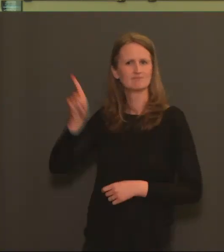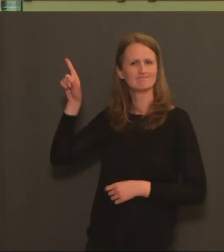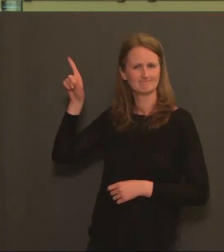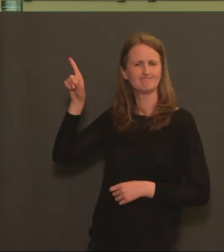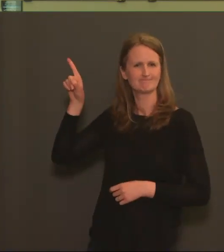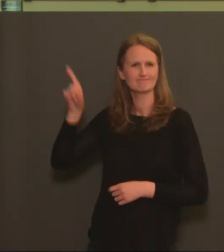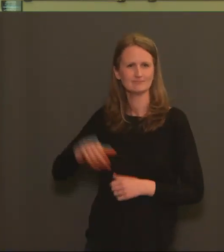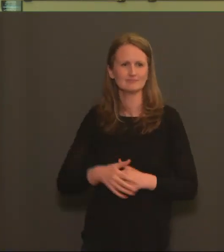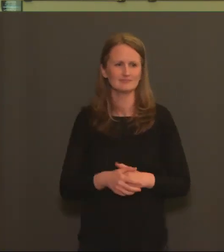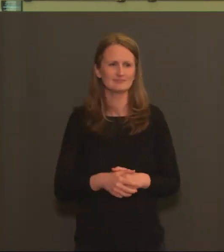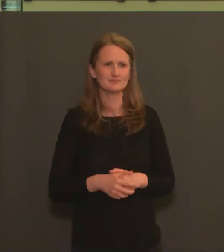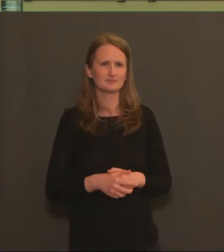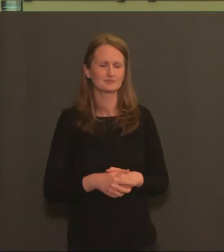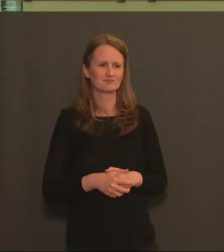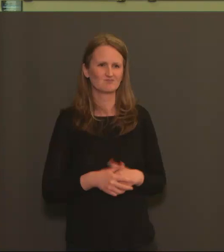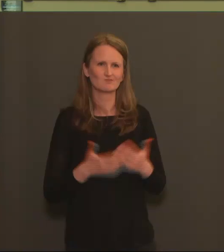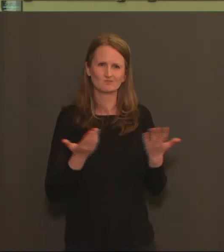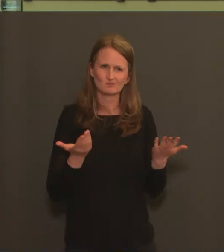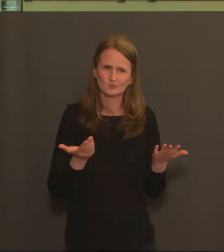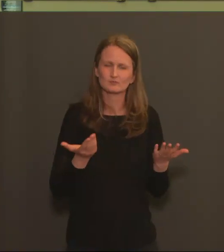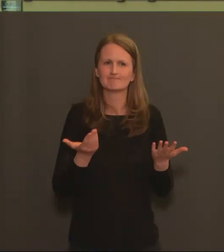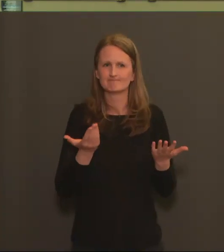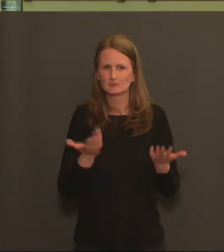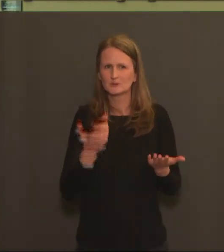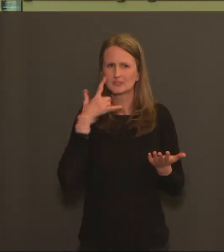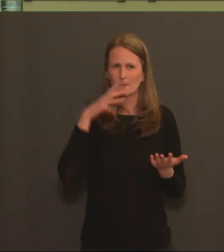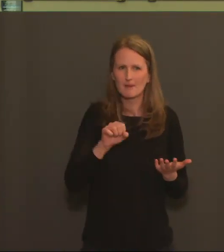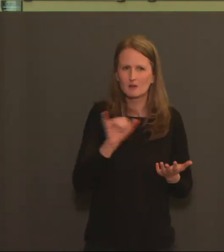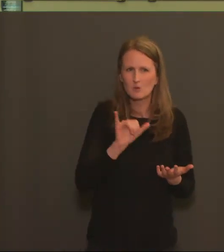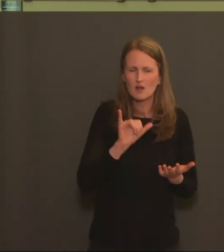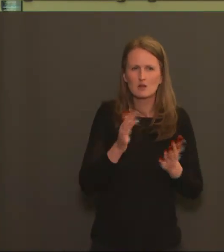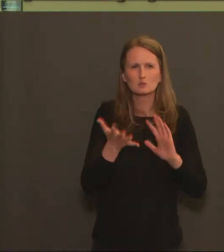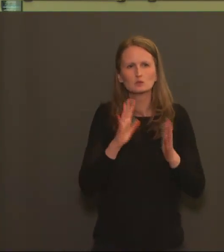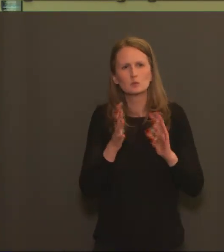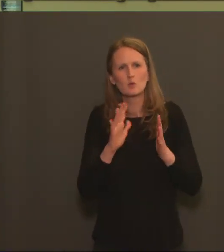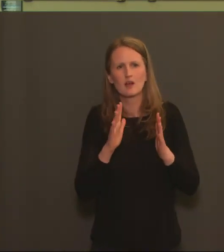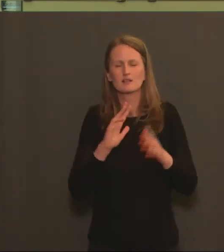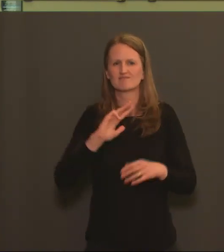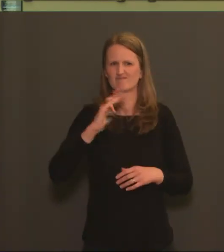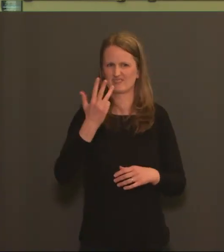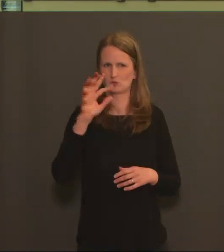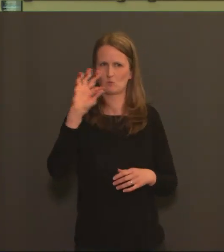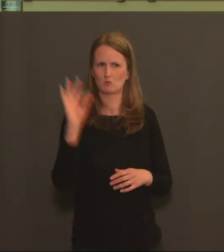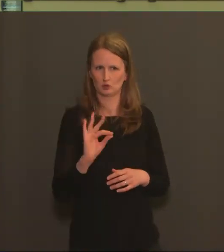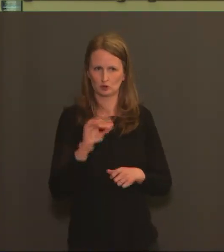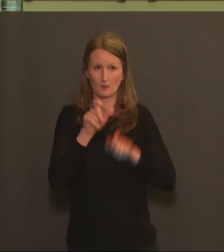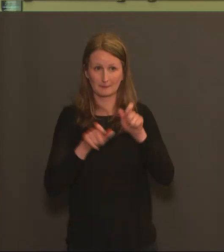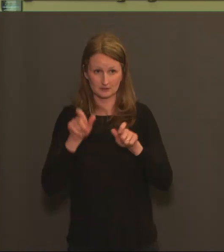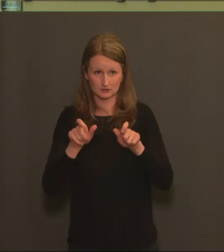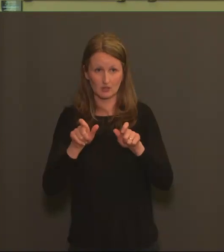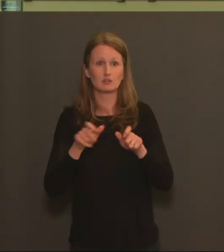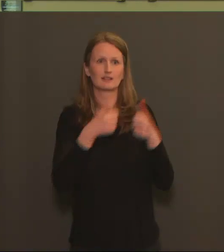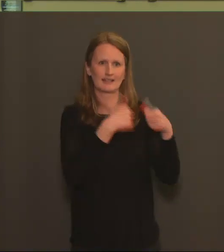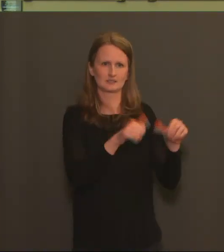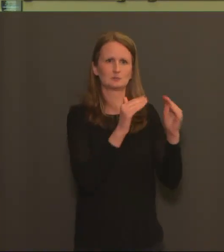compte que nous travaillons aujourd'hui environ 19% de plus que la normale à domicile. Donc à